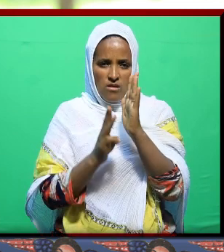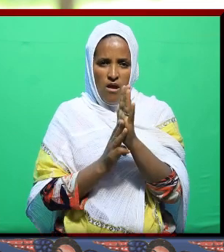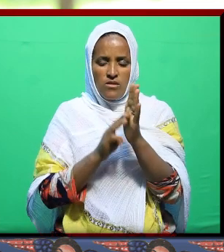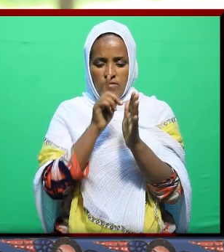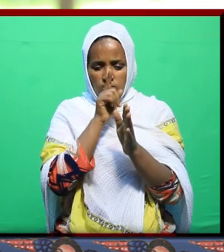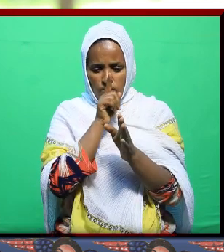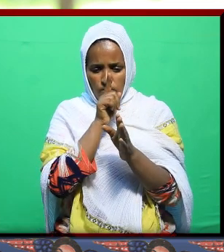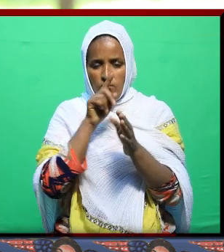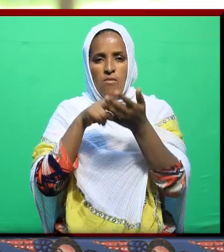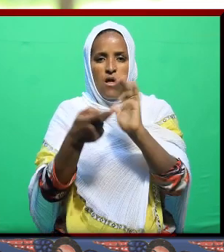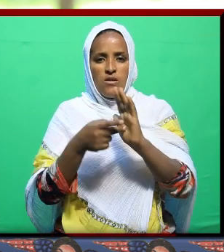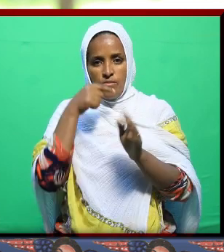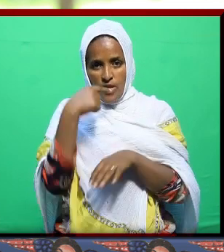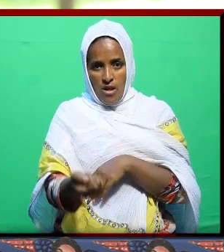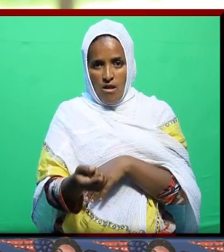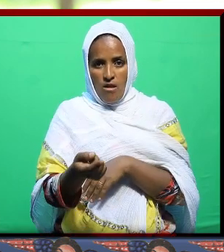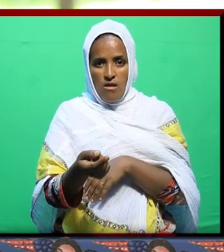የጭምትነት ነገር ነው ብለናል።